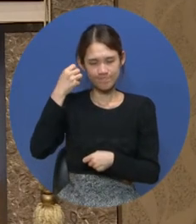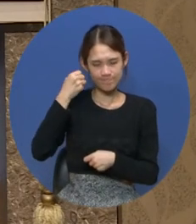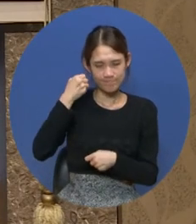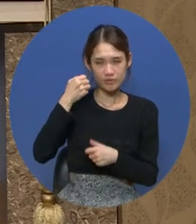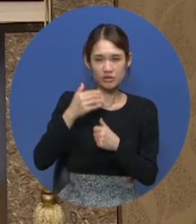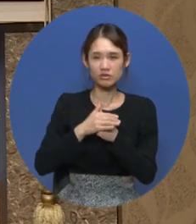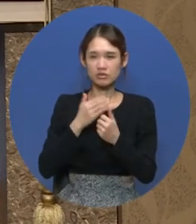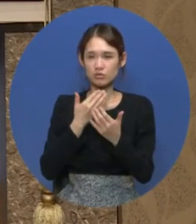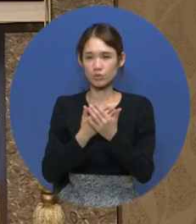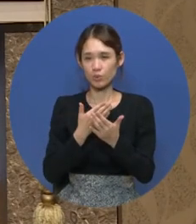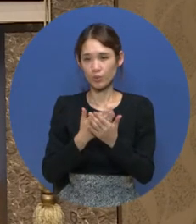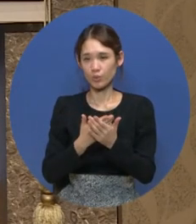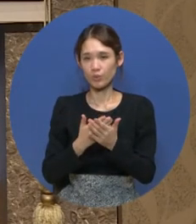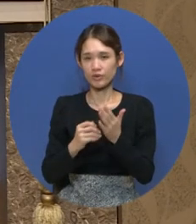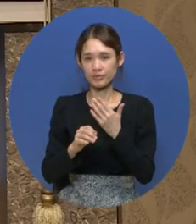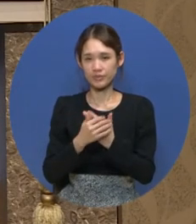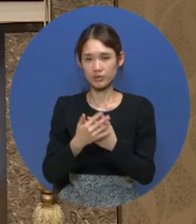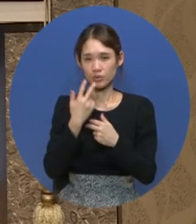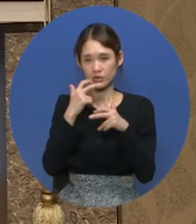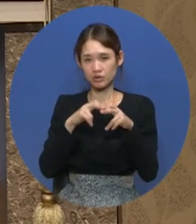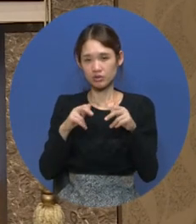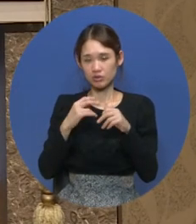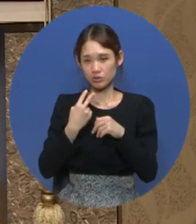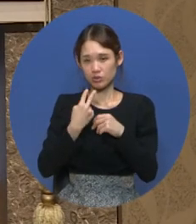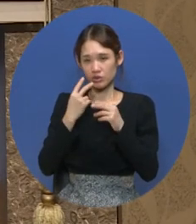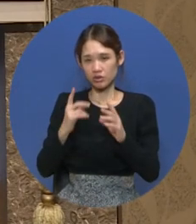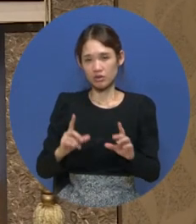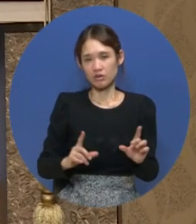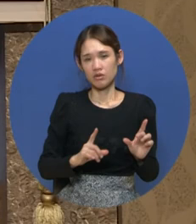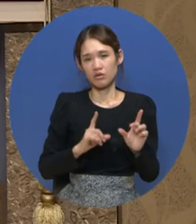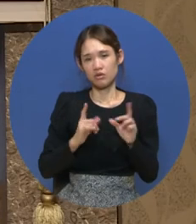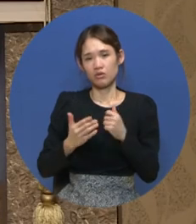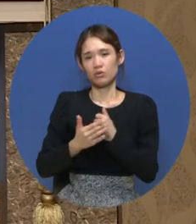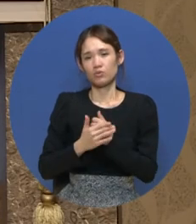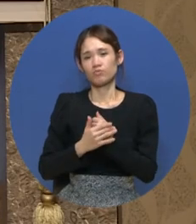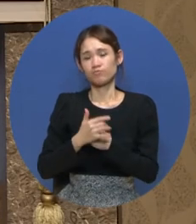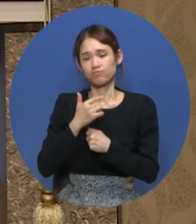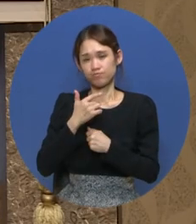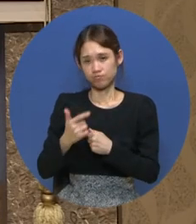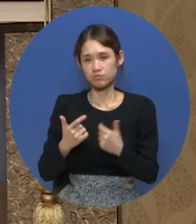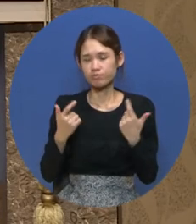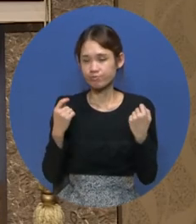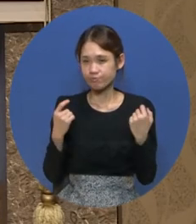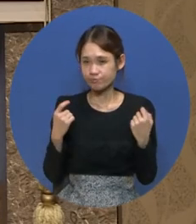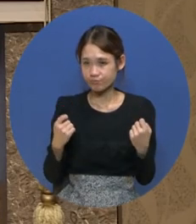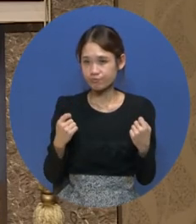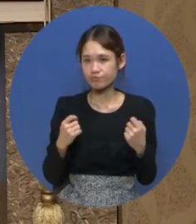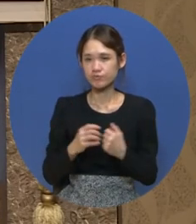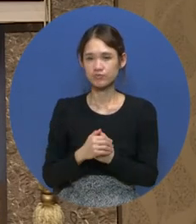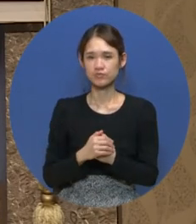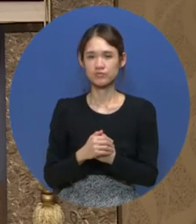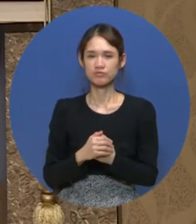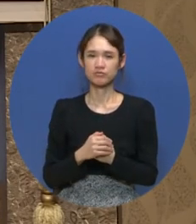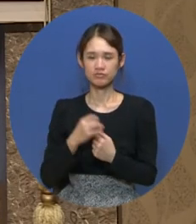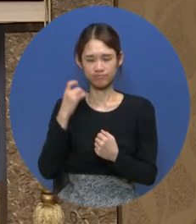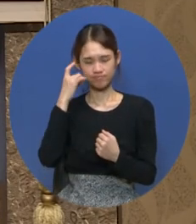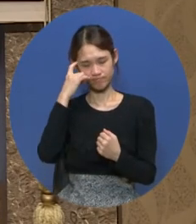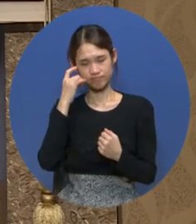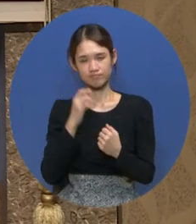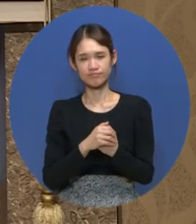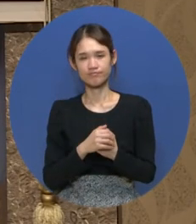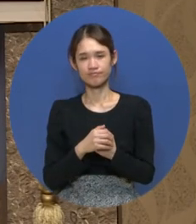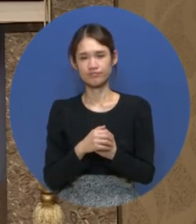해주시면 은 저희 겁 장애인들이 살아가는데 좀 숨을 쉬면서 살아가는데 도움이 되지 않을까 라는 생각이 듭니다